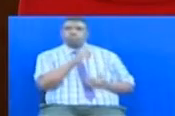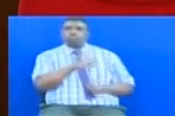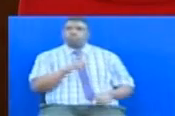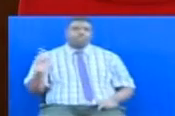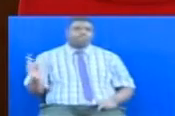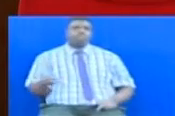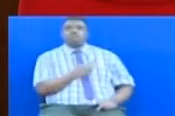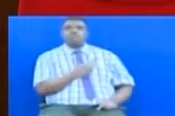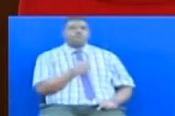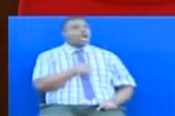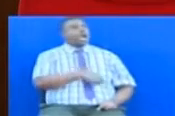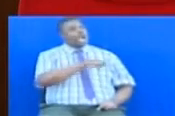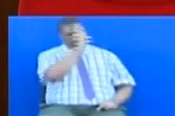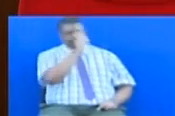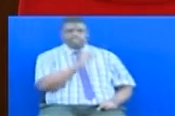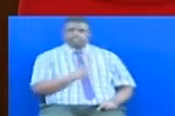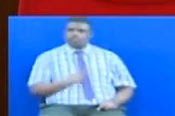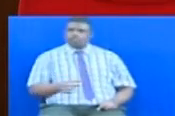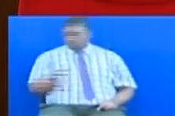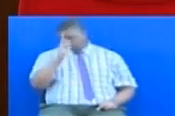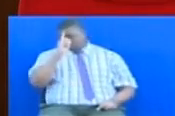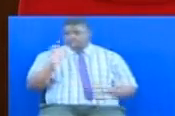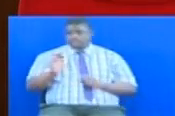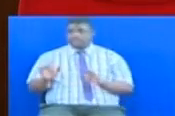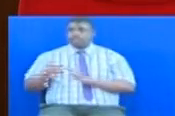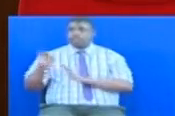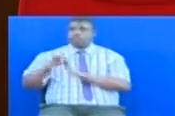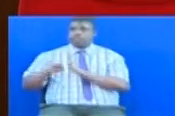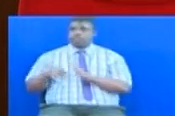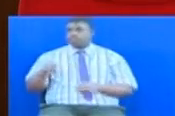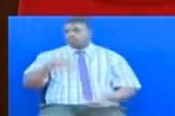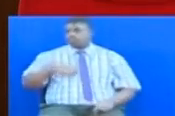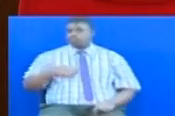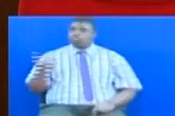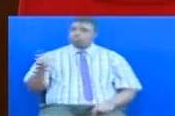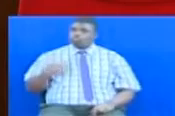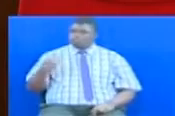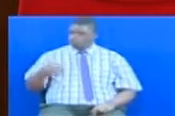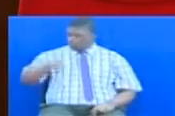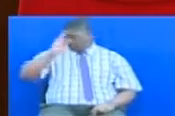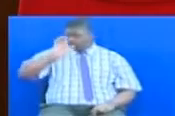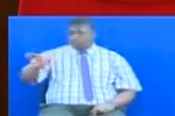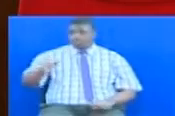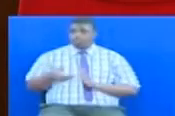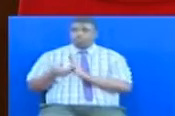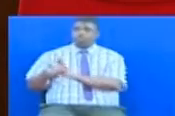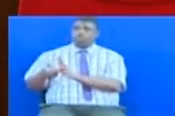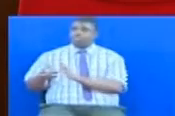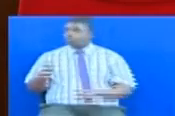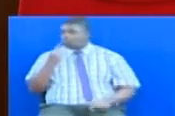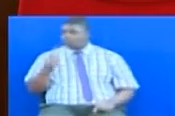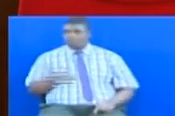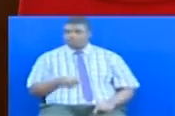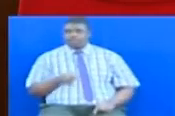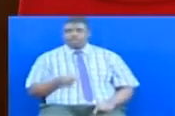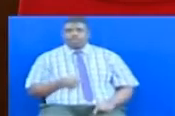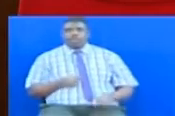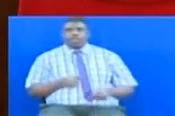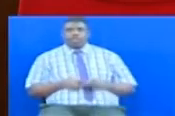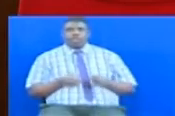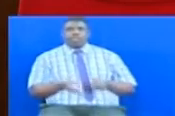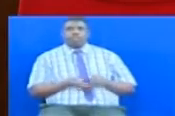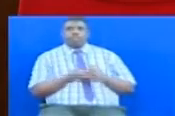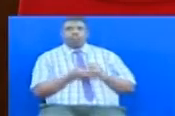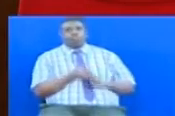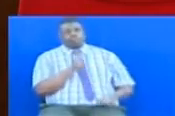wanakuwa wakali sana. Wasio wakali sana, tunao utaratibu wa kwetu kule, ukali wao wakaonyesha kwenye kura. Mheshimiwa naibu spika,